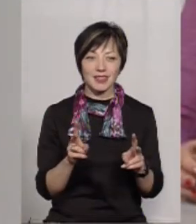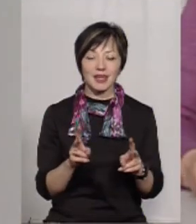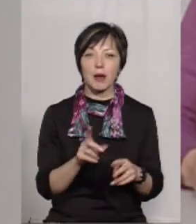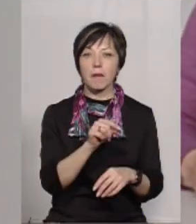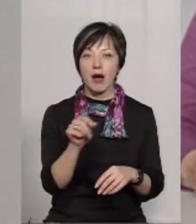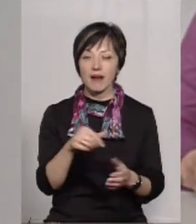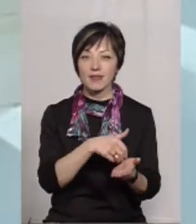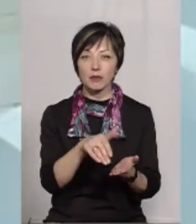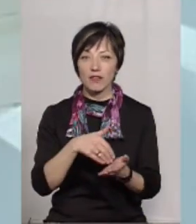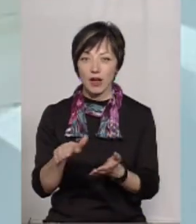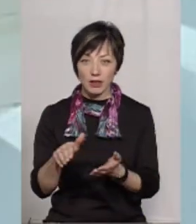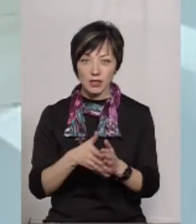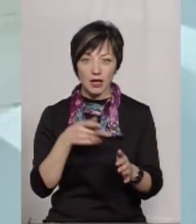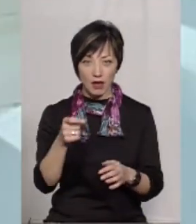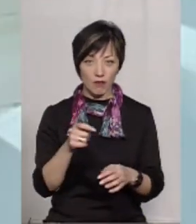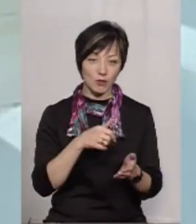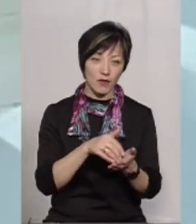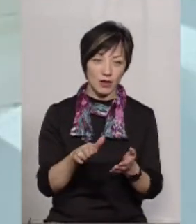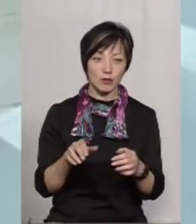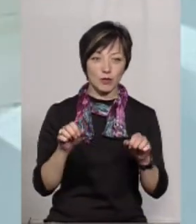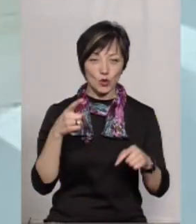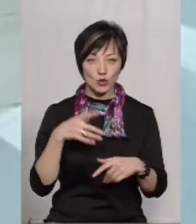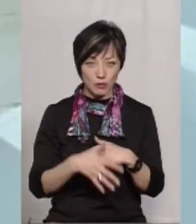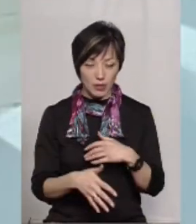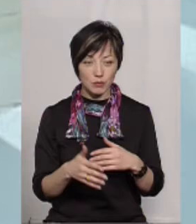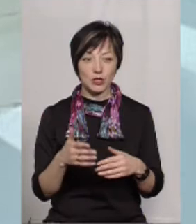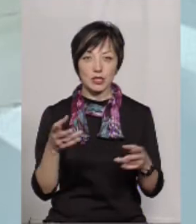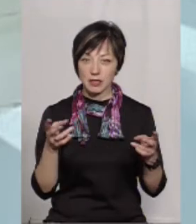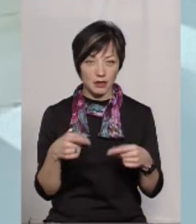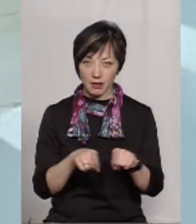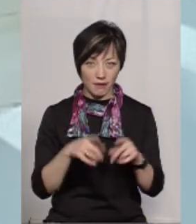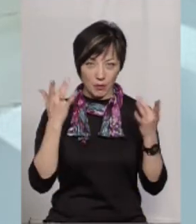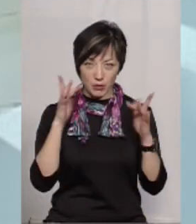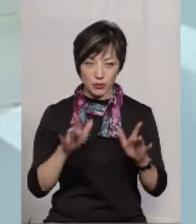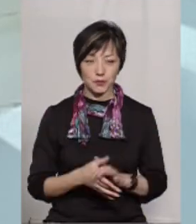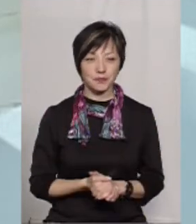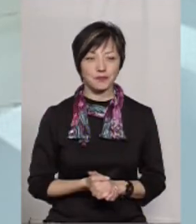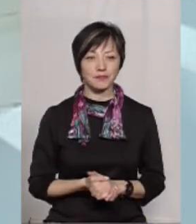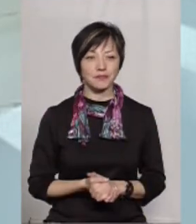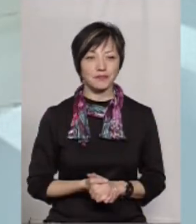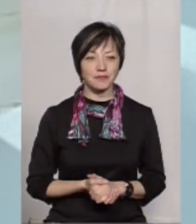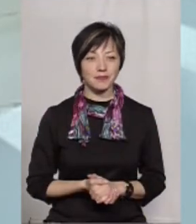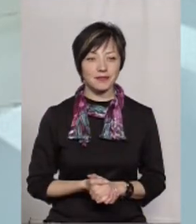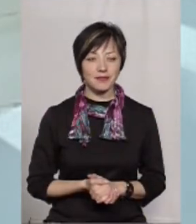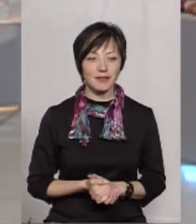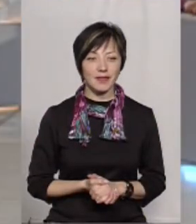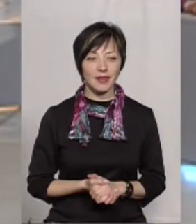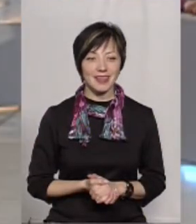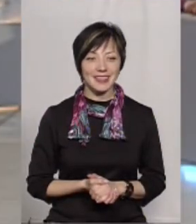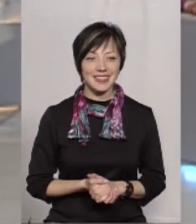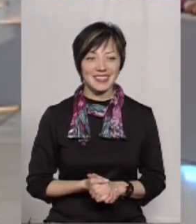деякі пари навіть відмовляються, подають заяву, а потім відмовляються, ми ж розуміємо, що теж це не випадково, теж якісь певні на те причини.